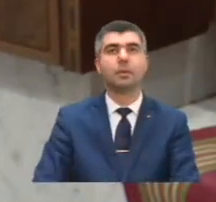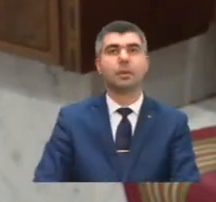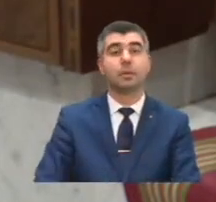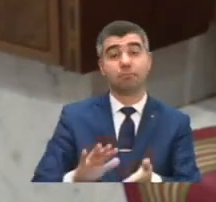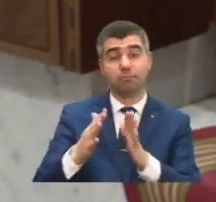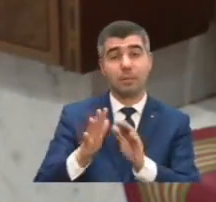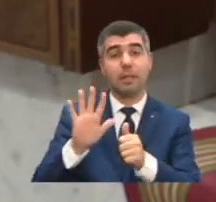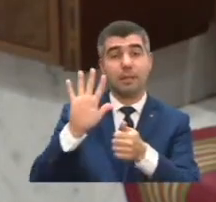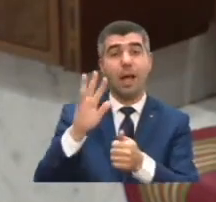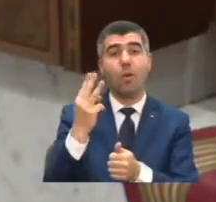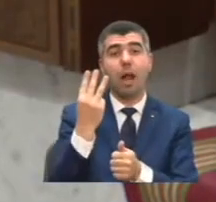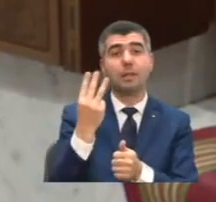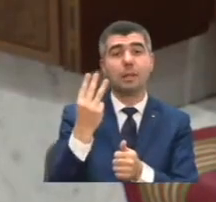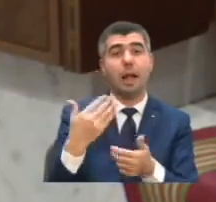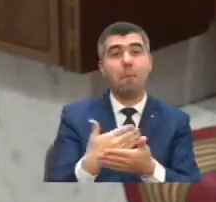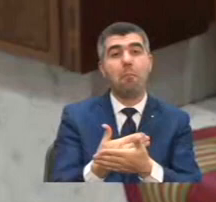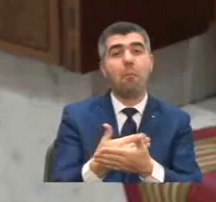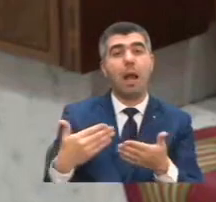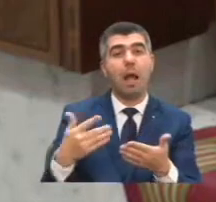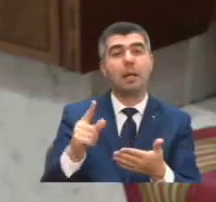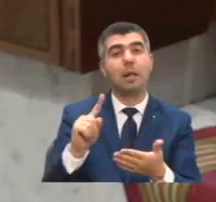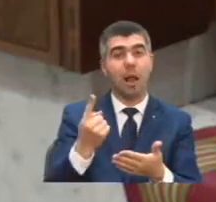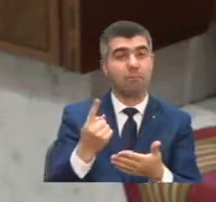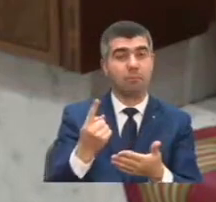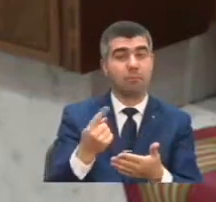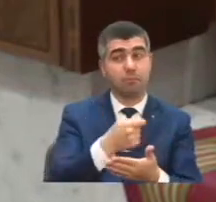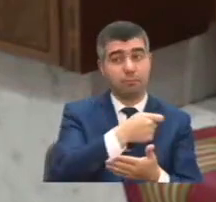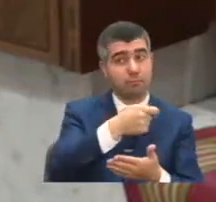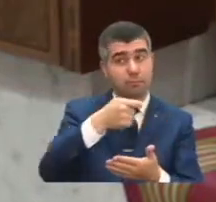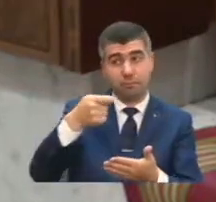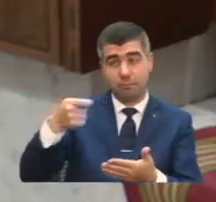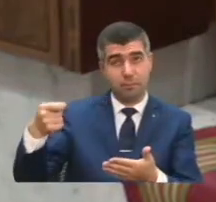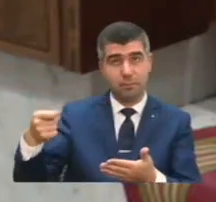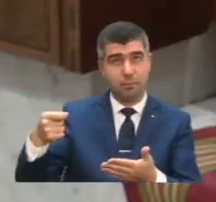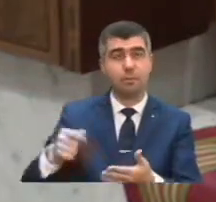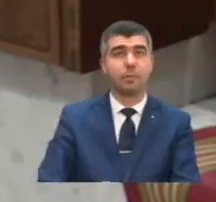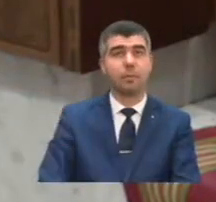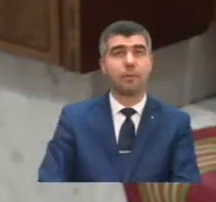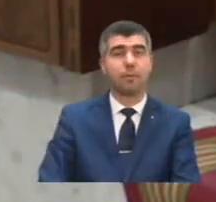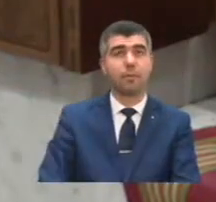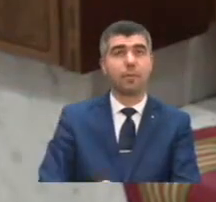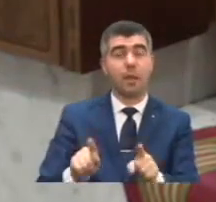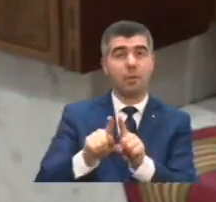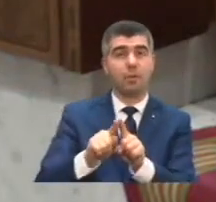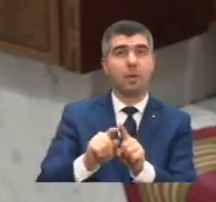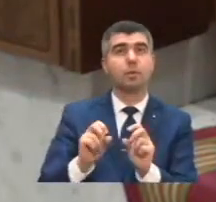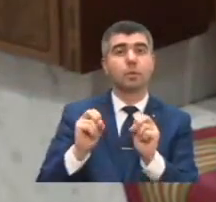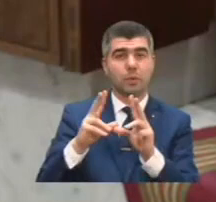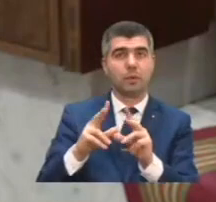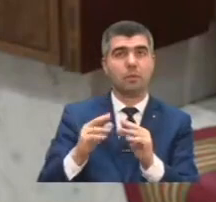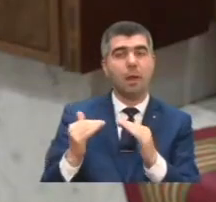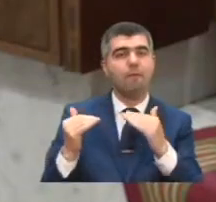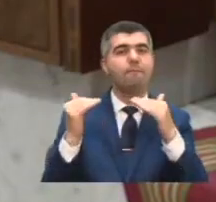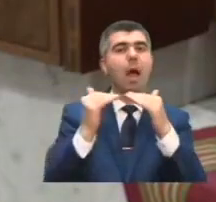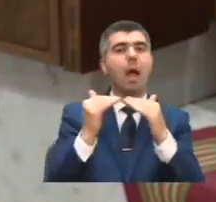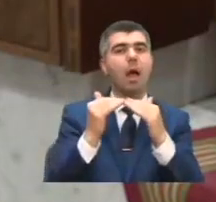36 مليار ديال الدرهم وزعت مجاليا. يعني هاد 36 مليار درهم كان جينا وقلنا طيب نتفقوا بيناتنا